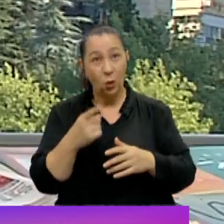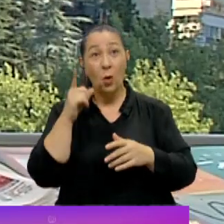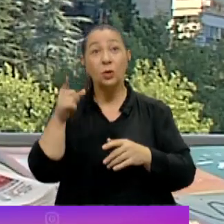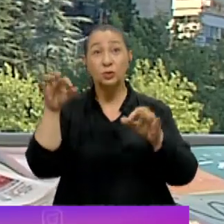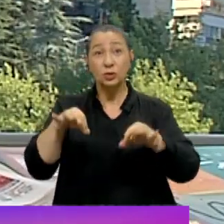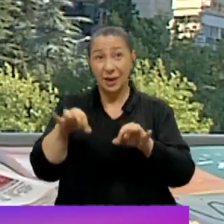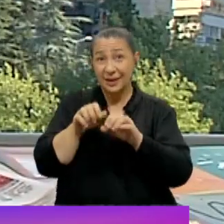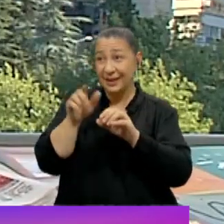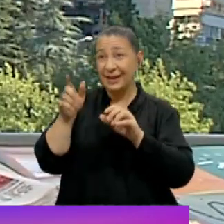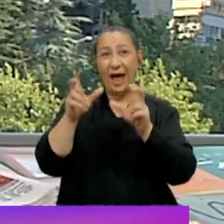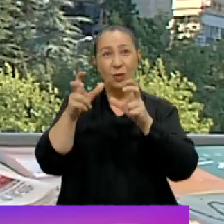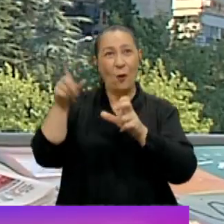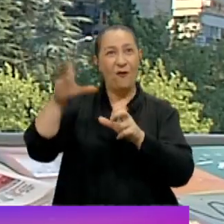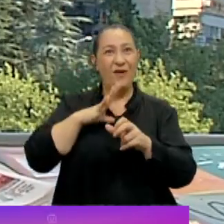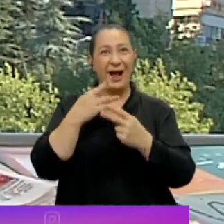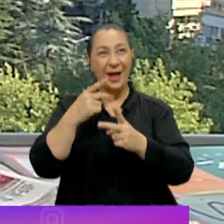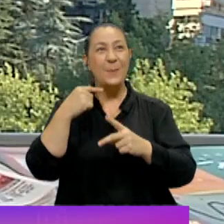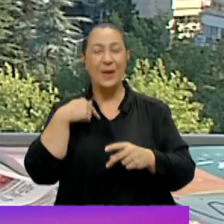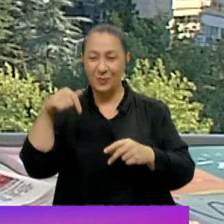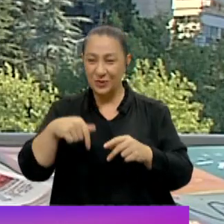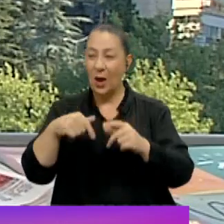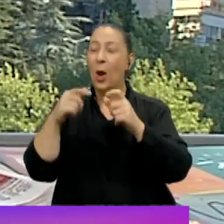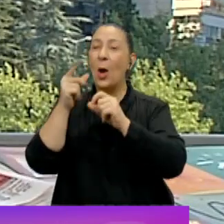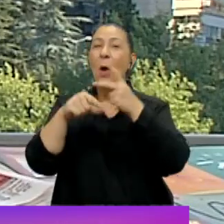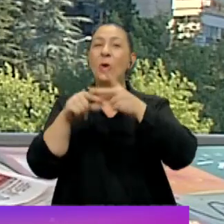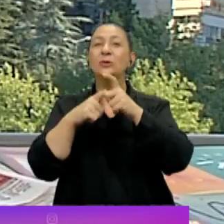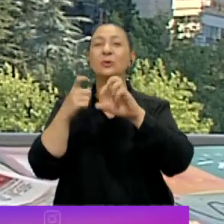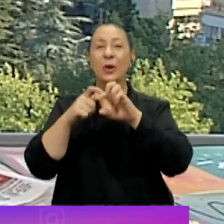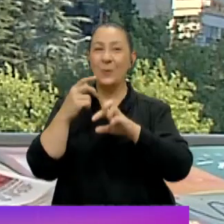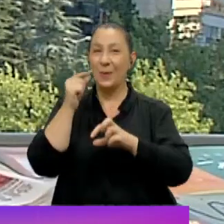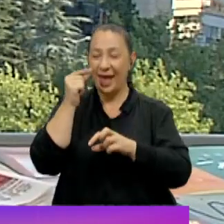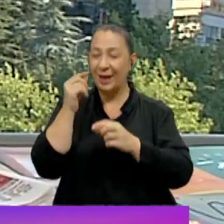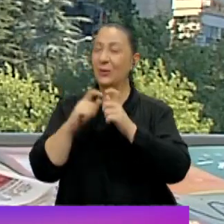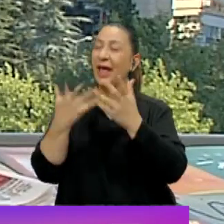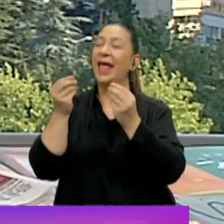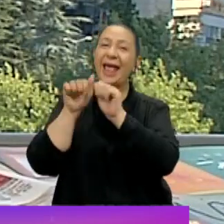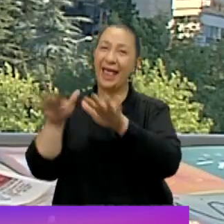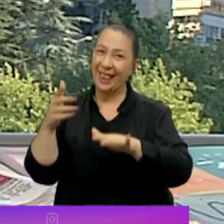da şu anda yayında. Ben de buradan Özgür Aksu'na hem günaydın diyeyim hem de iyi